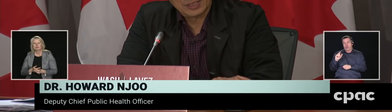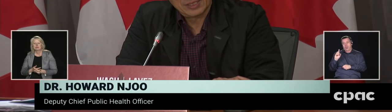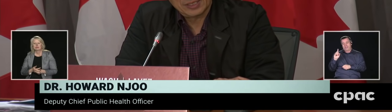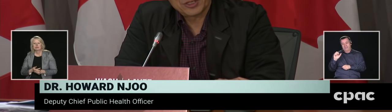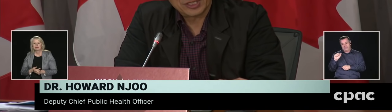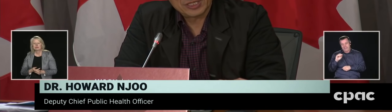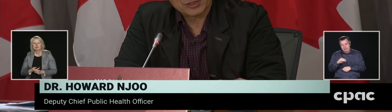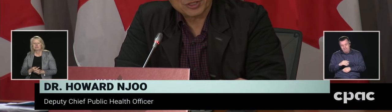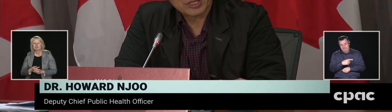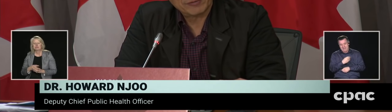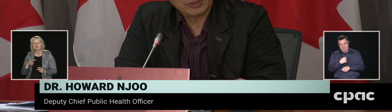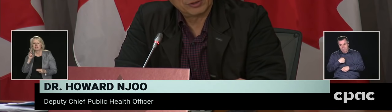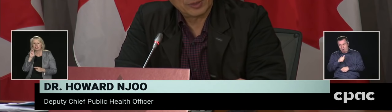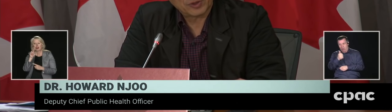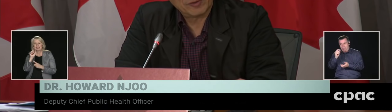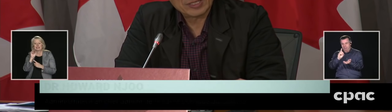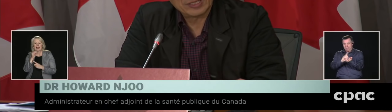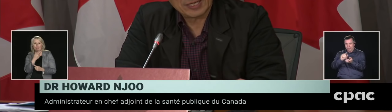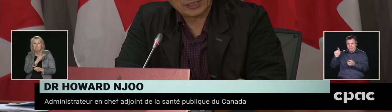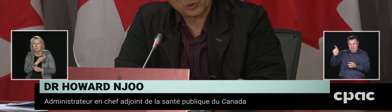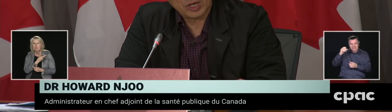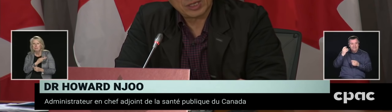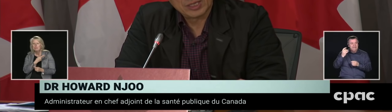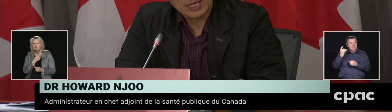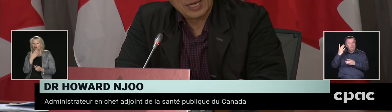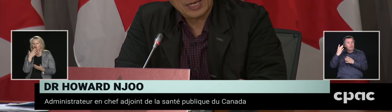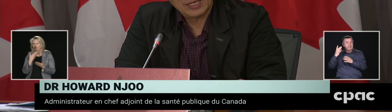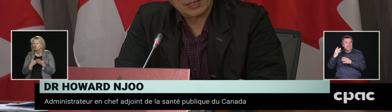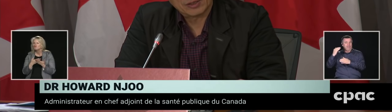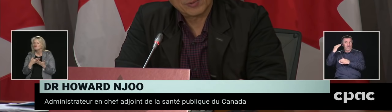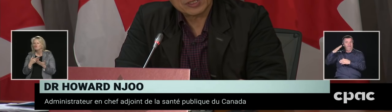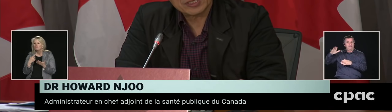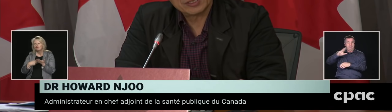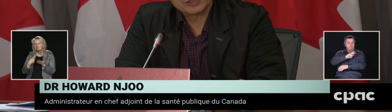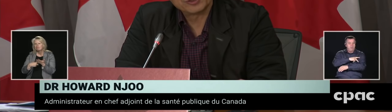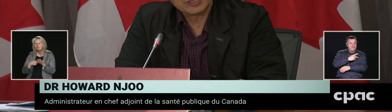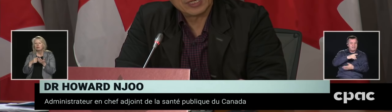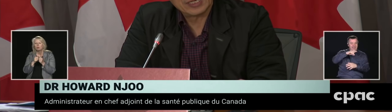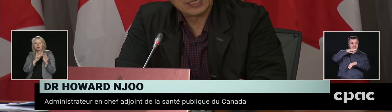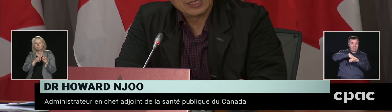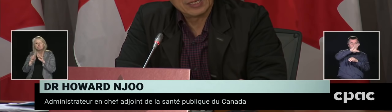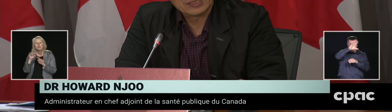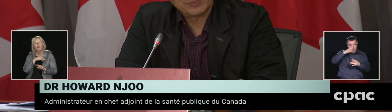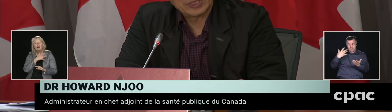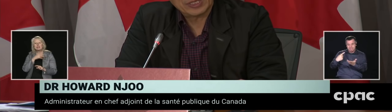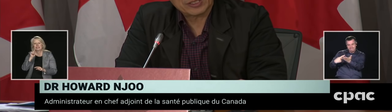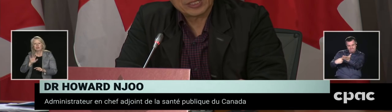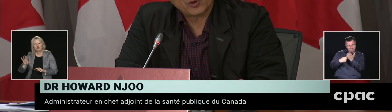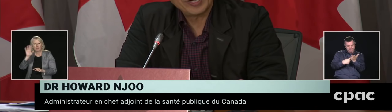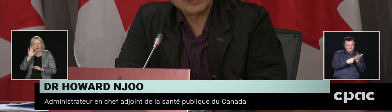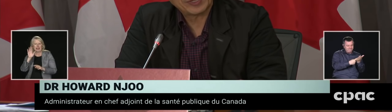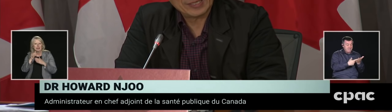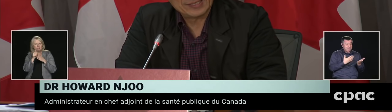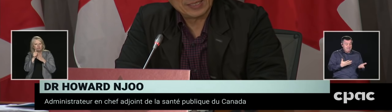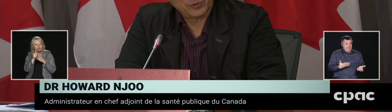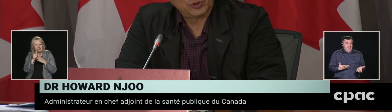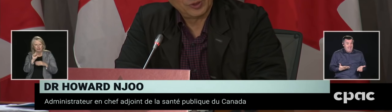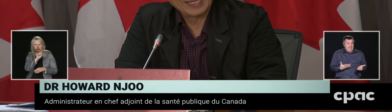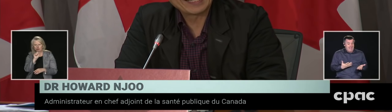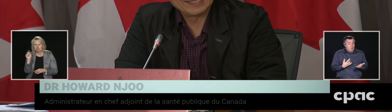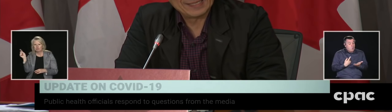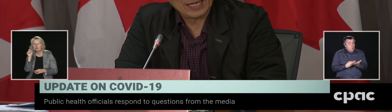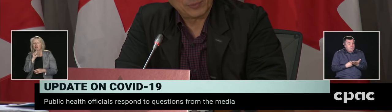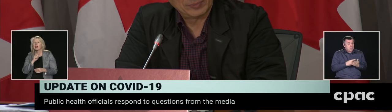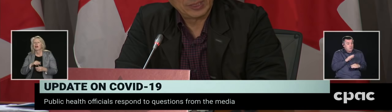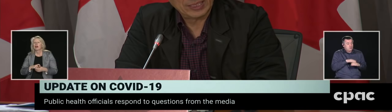médecins hygiénistes en chef de toutes les provinces et territoires. Et on commence à discuter, c'est quoi les principes ou